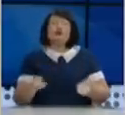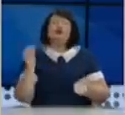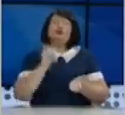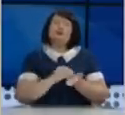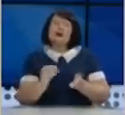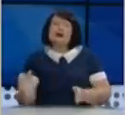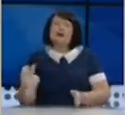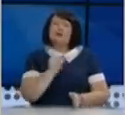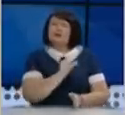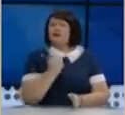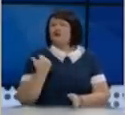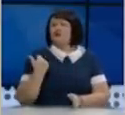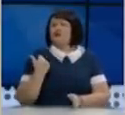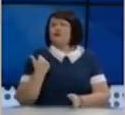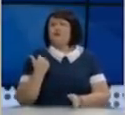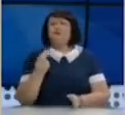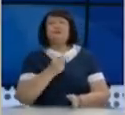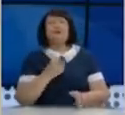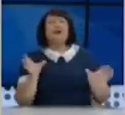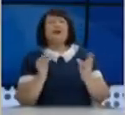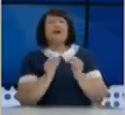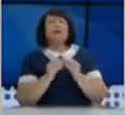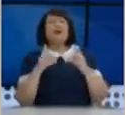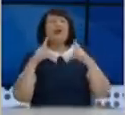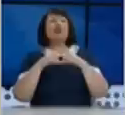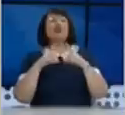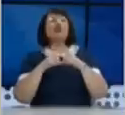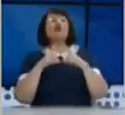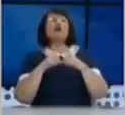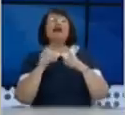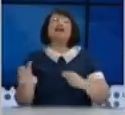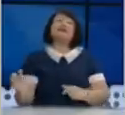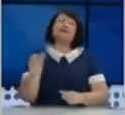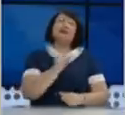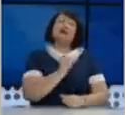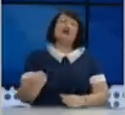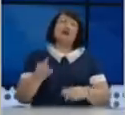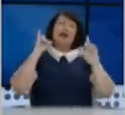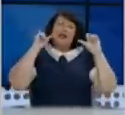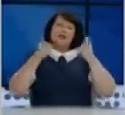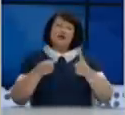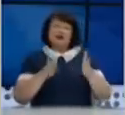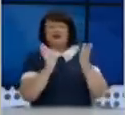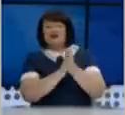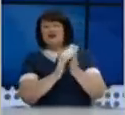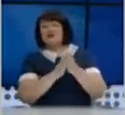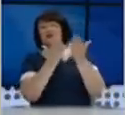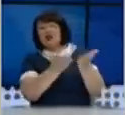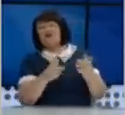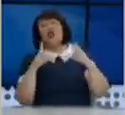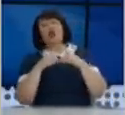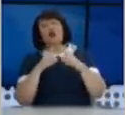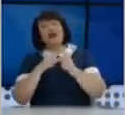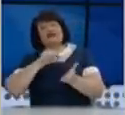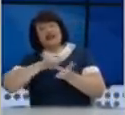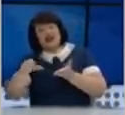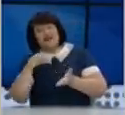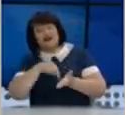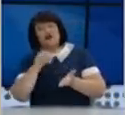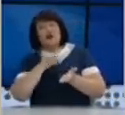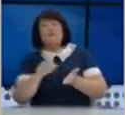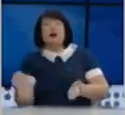από ό,τι διάβασα πριν από μερικές μέρες τον κύριο Δούκα στη Νέα Δημοκρατία. Να τον χαίρεστε, κύριε Μητσοτάκη, και τον κύριο Δούκα και αυτές